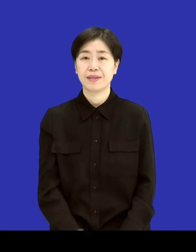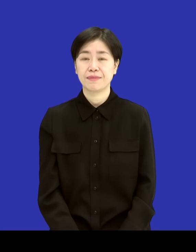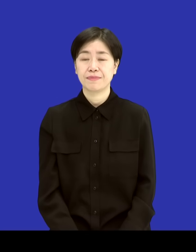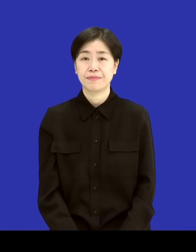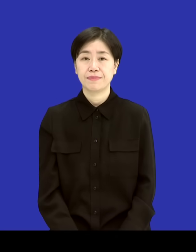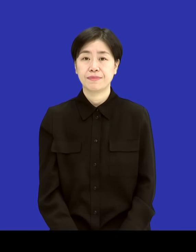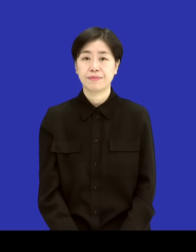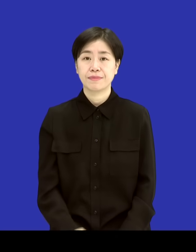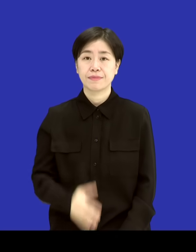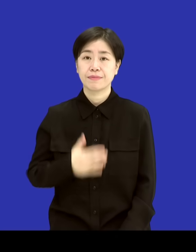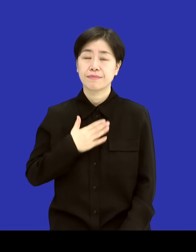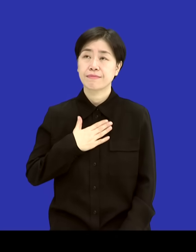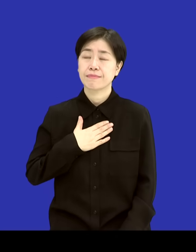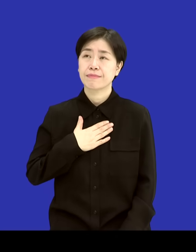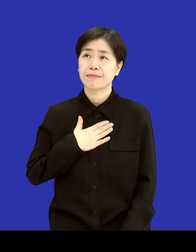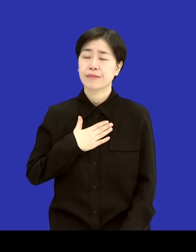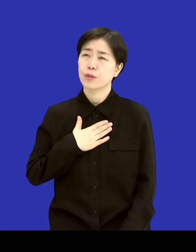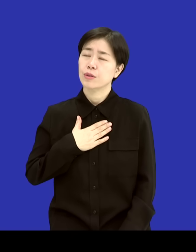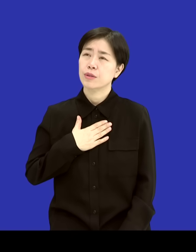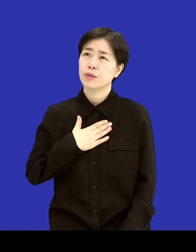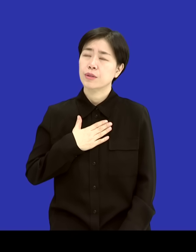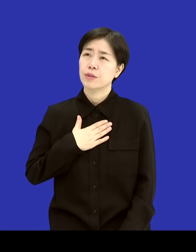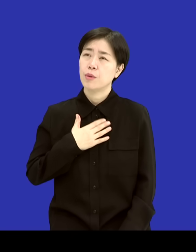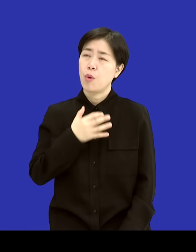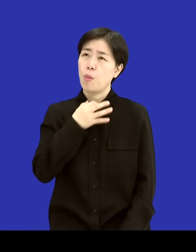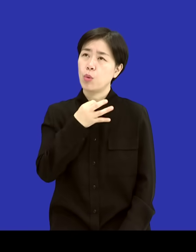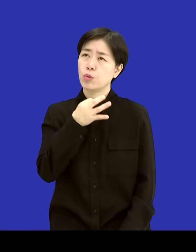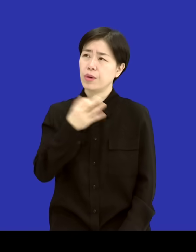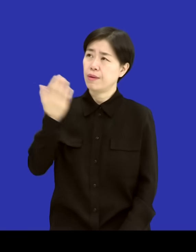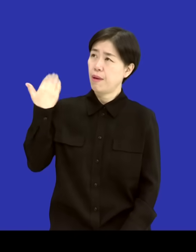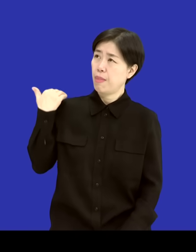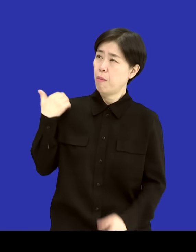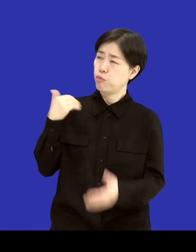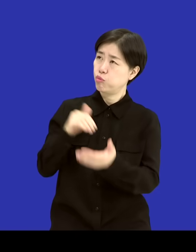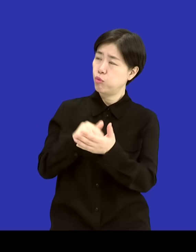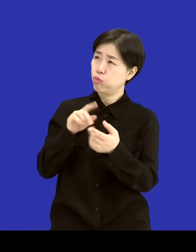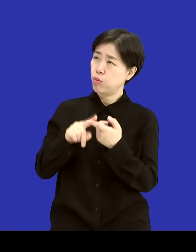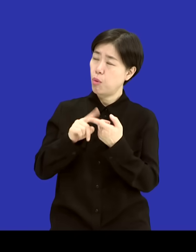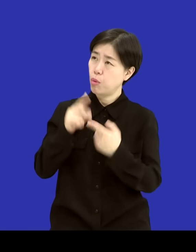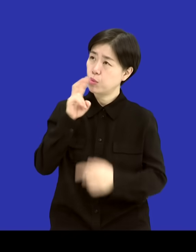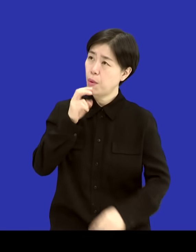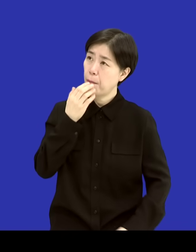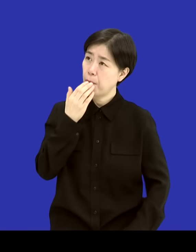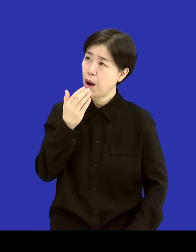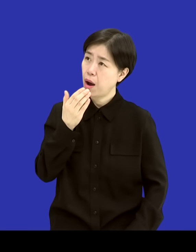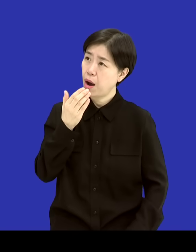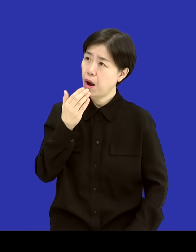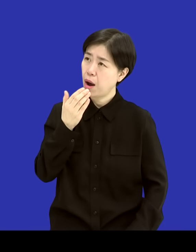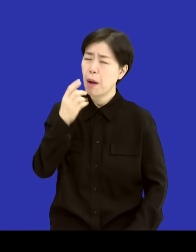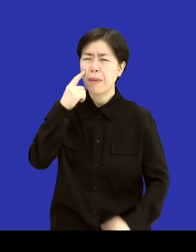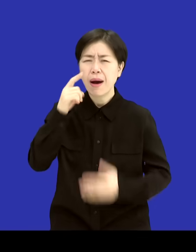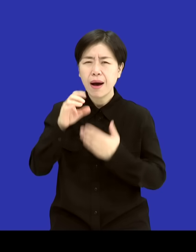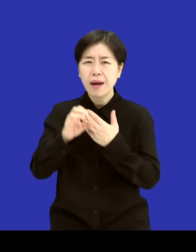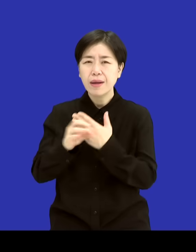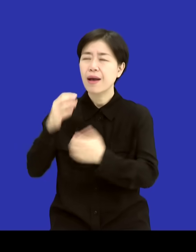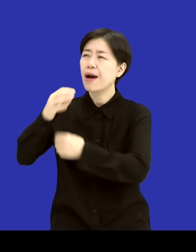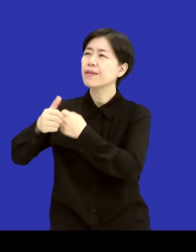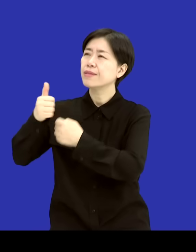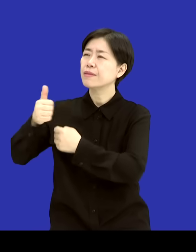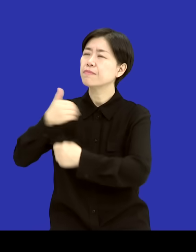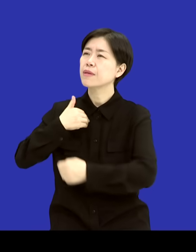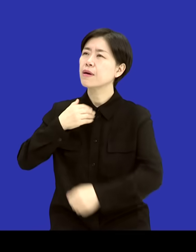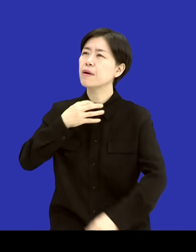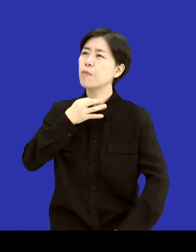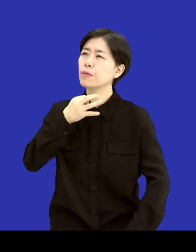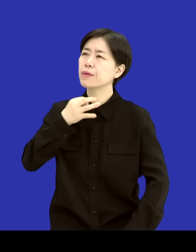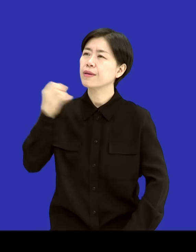이 목소리가 이렇게 나지는 않을 텐데 그래도 하나님께서 주신다면 이렇게 노래하겠습니다 하면서 예,